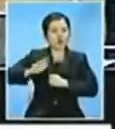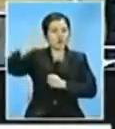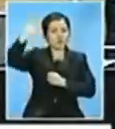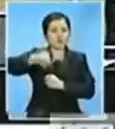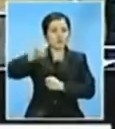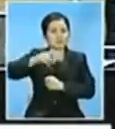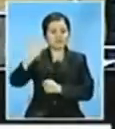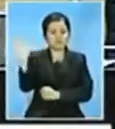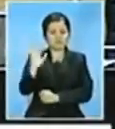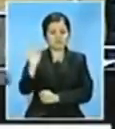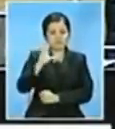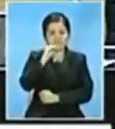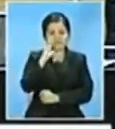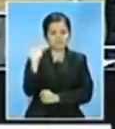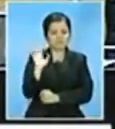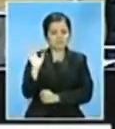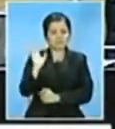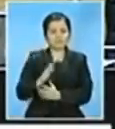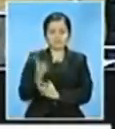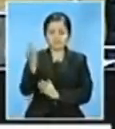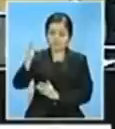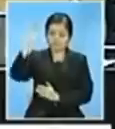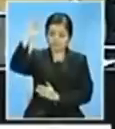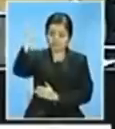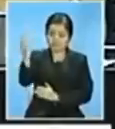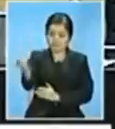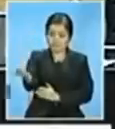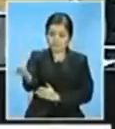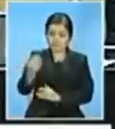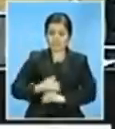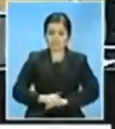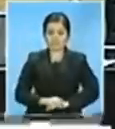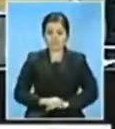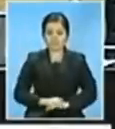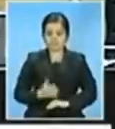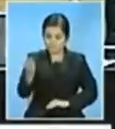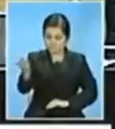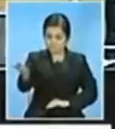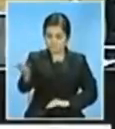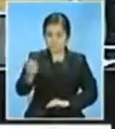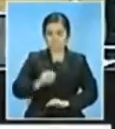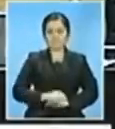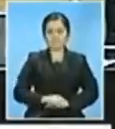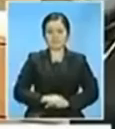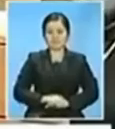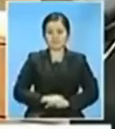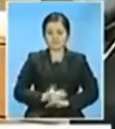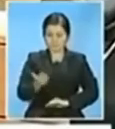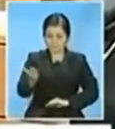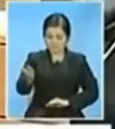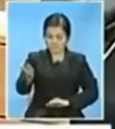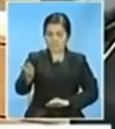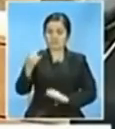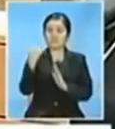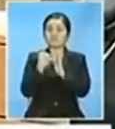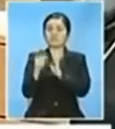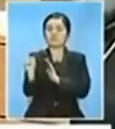ญาตครับเชิญท่านฮะเชิญท่านเลยครับเชิญท่านประท้วงข้อไ